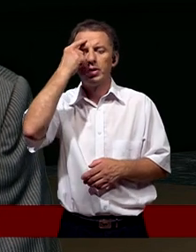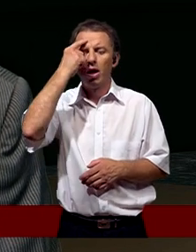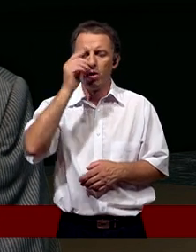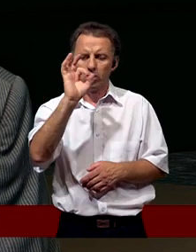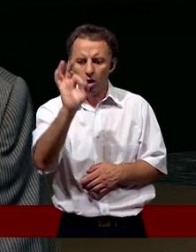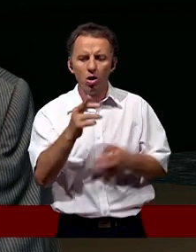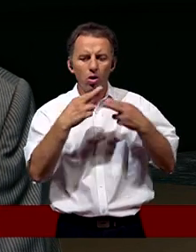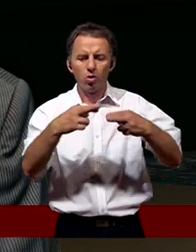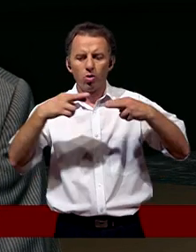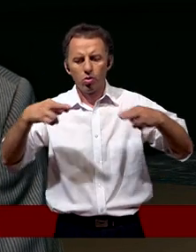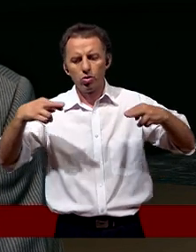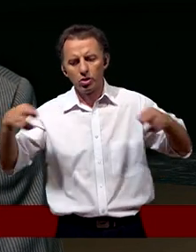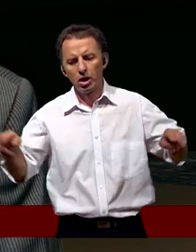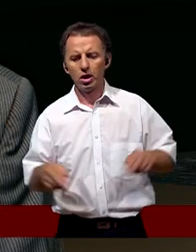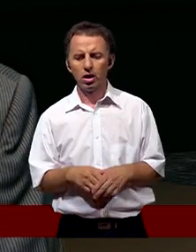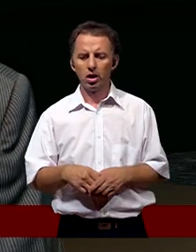Wspomniałaś o różnych